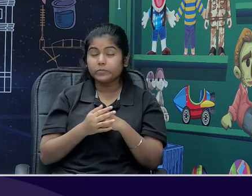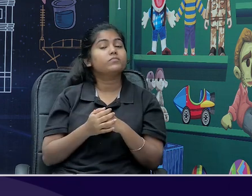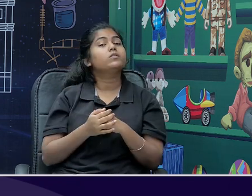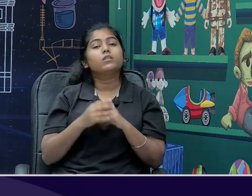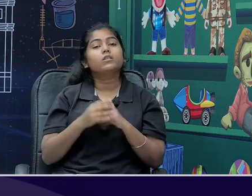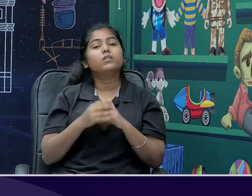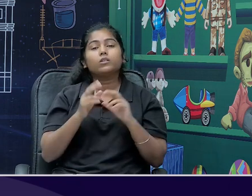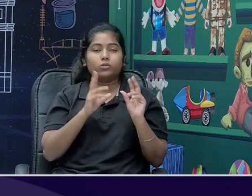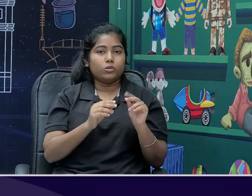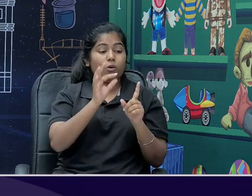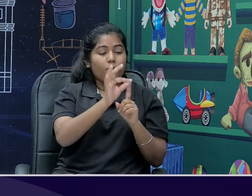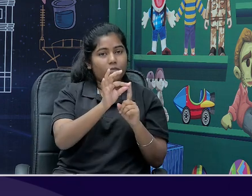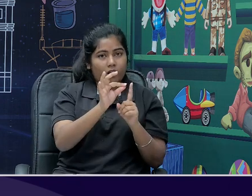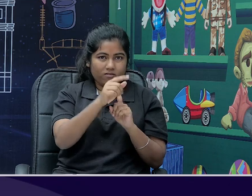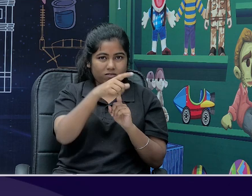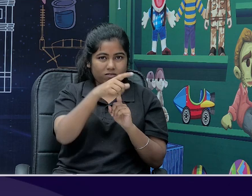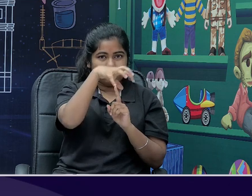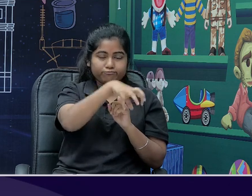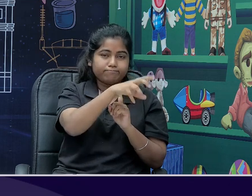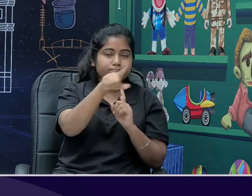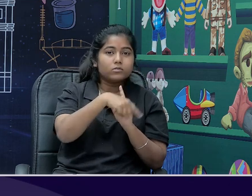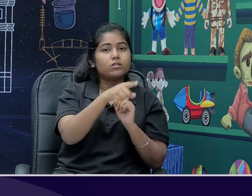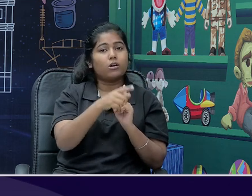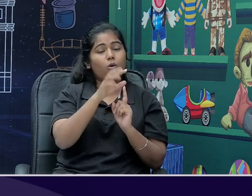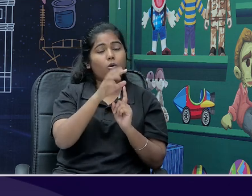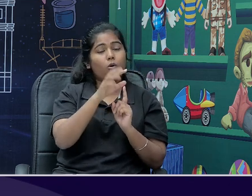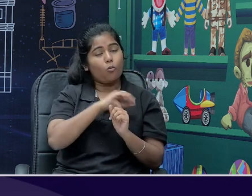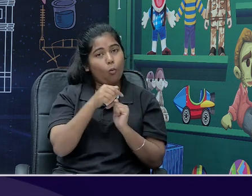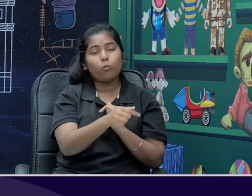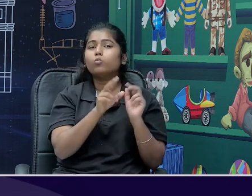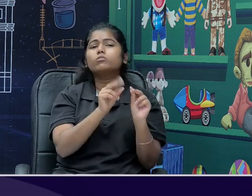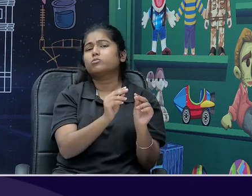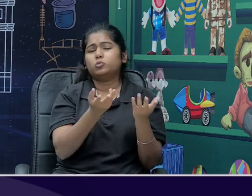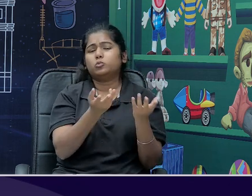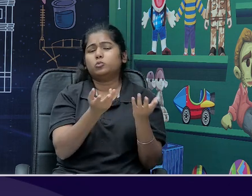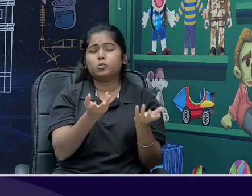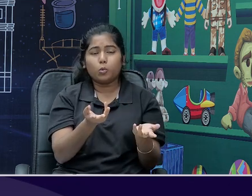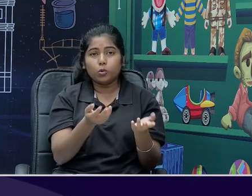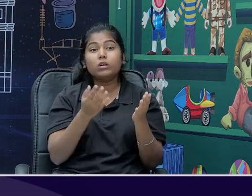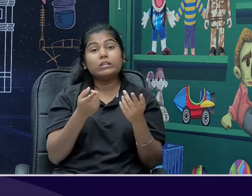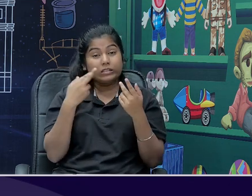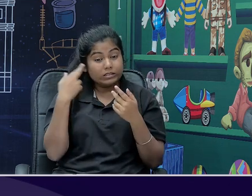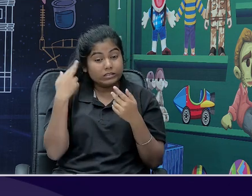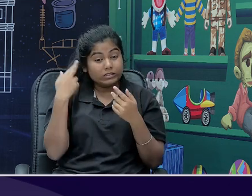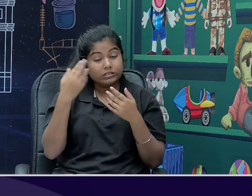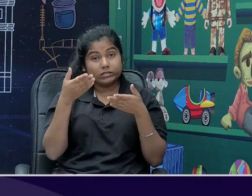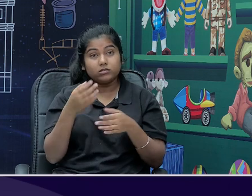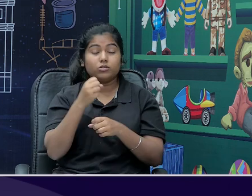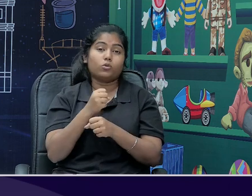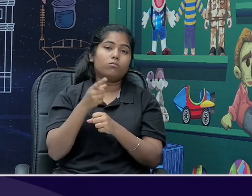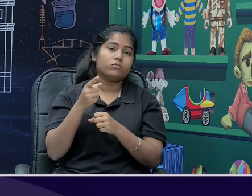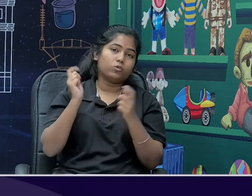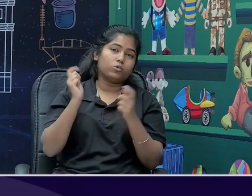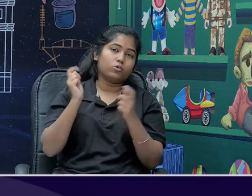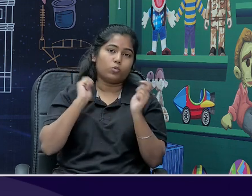इसलिए private sector का role economy में equally important है, या आज के time में जाए जादा important है, इसलिए हम